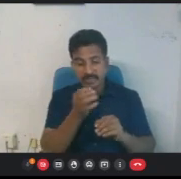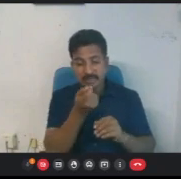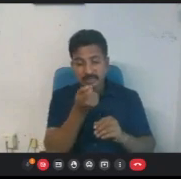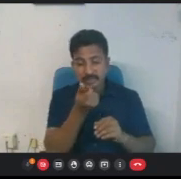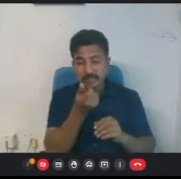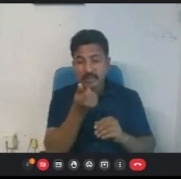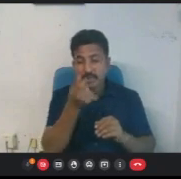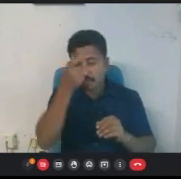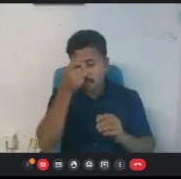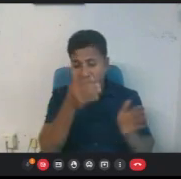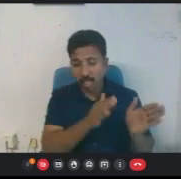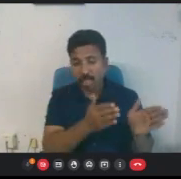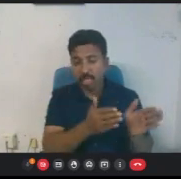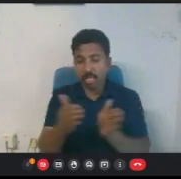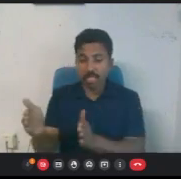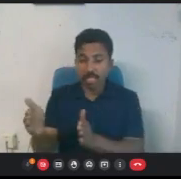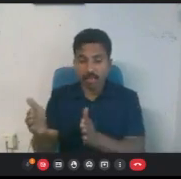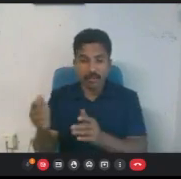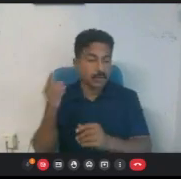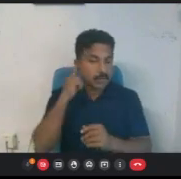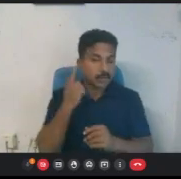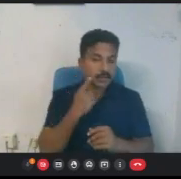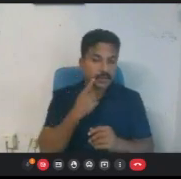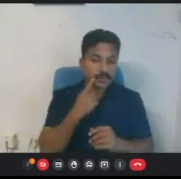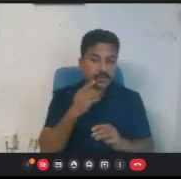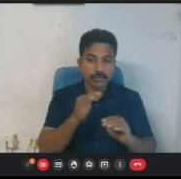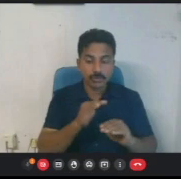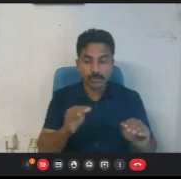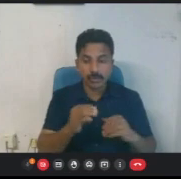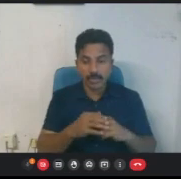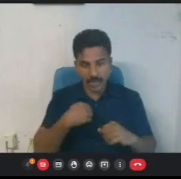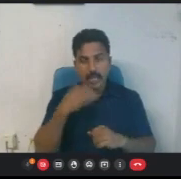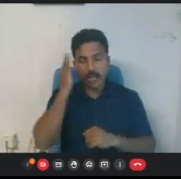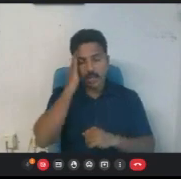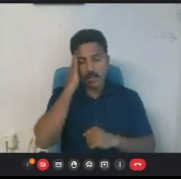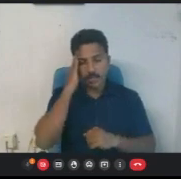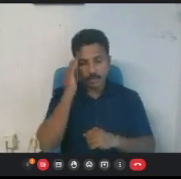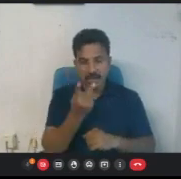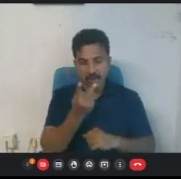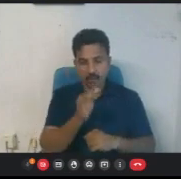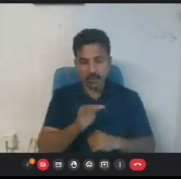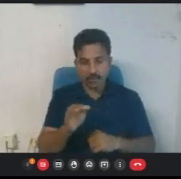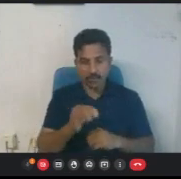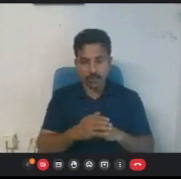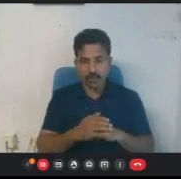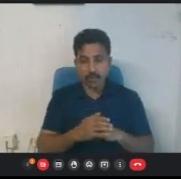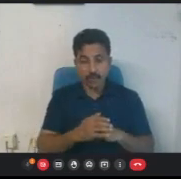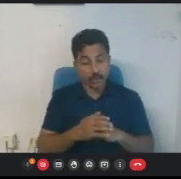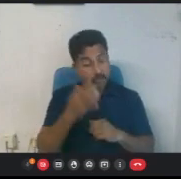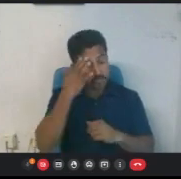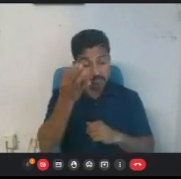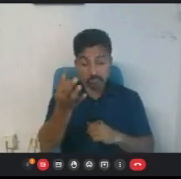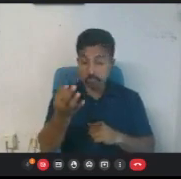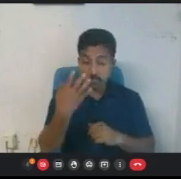അവരെ മാറ്റി നിർത്തുന്നതാണ്. കേൾവിക്കുറവുള്ള ഒരു രണ്ട് കുട്ടികളുടെ കാര്യം ഇപ്പോൾ എനിക്ക് അറിയാവുന്നതുണ്ട്. അവർ നല്ല ബ്രൈറ്റായിട്ട്